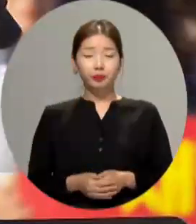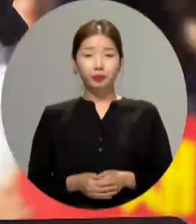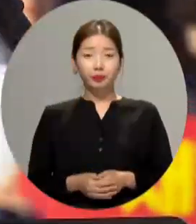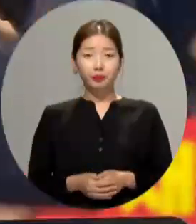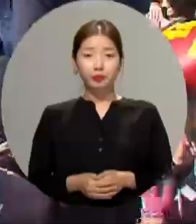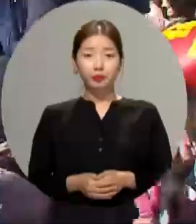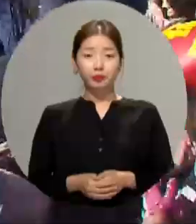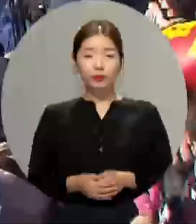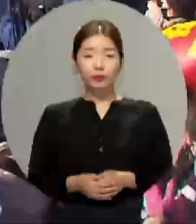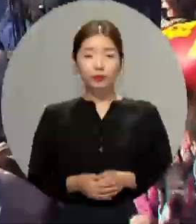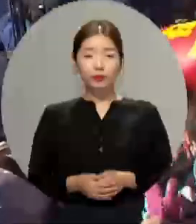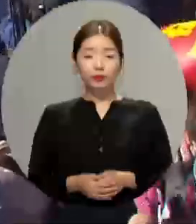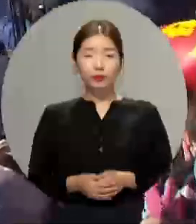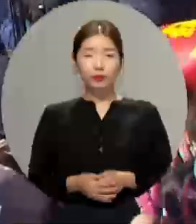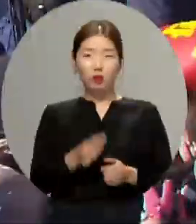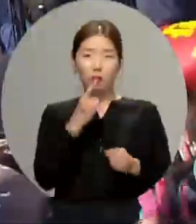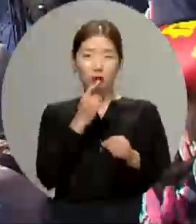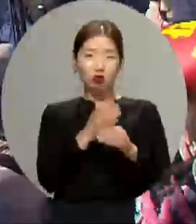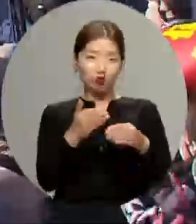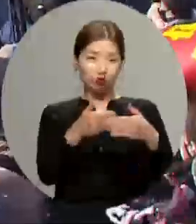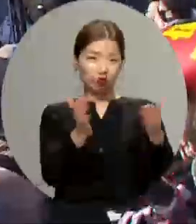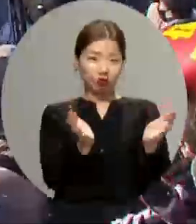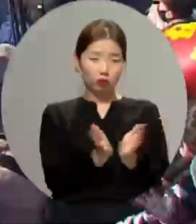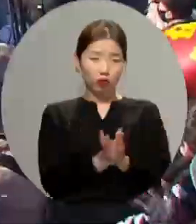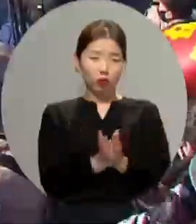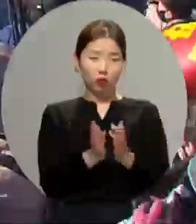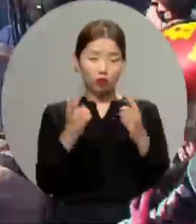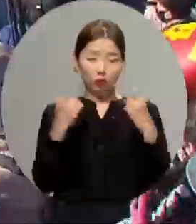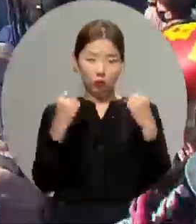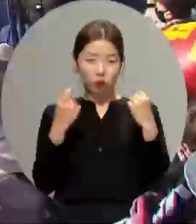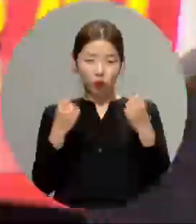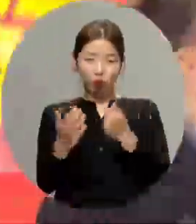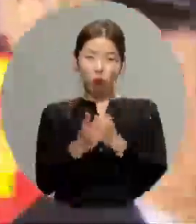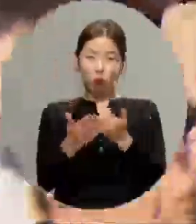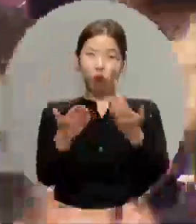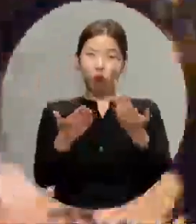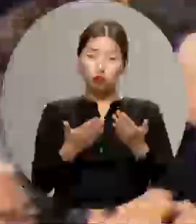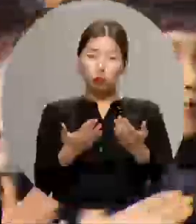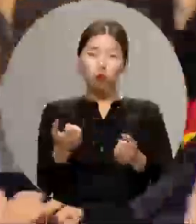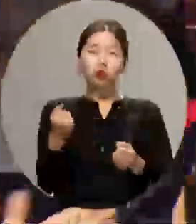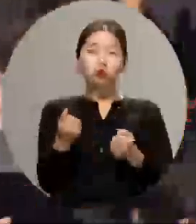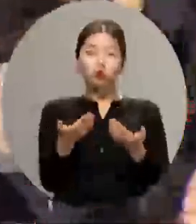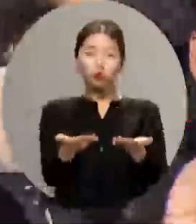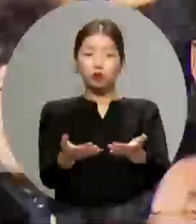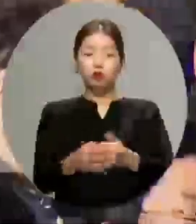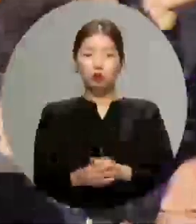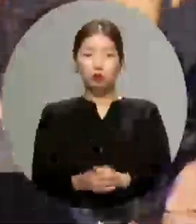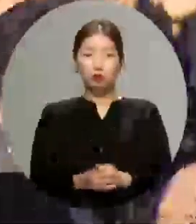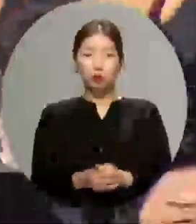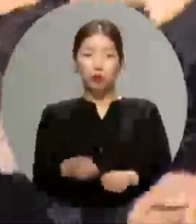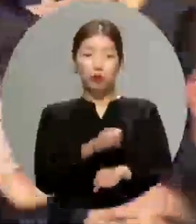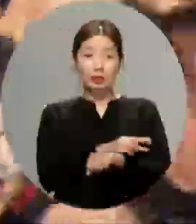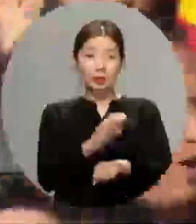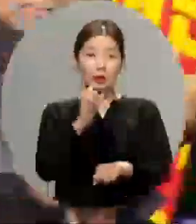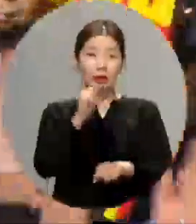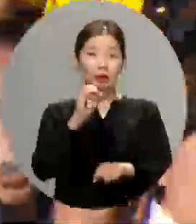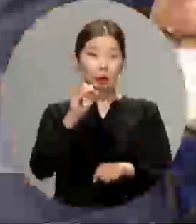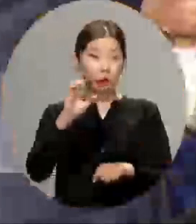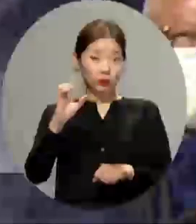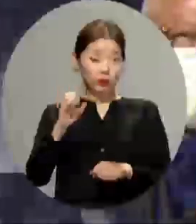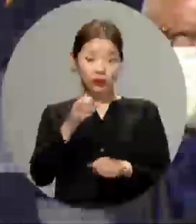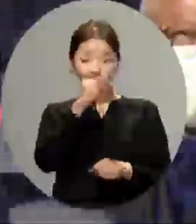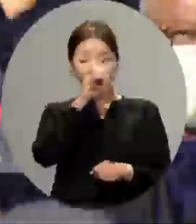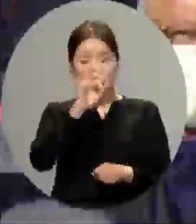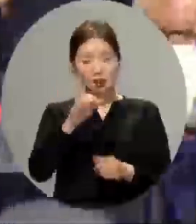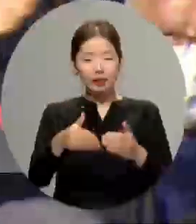갑니까? 민주당은 변함없는 지원을 약속하며 힘을 실었습니다. 새만금 SOC 예산을